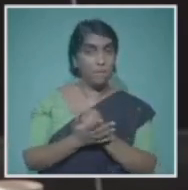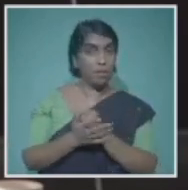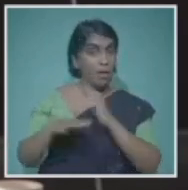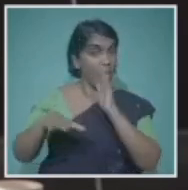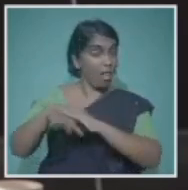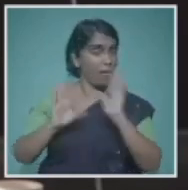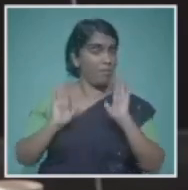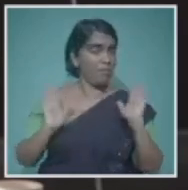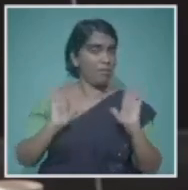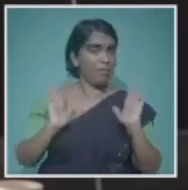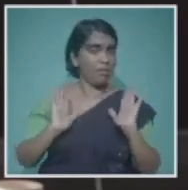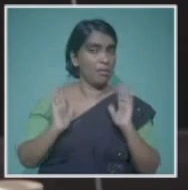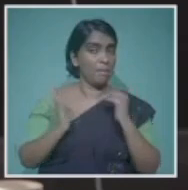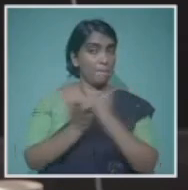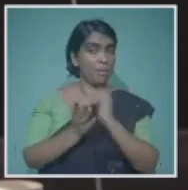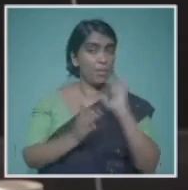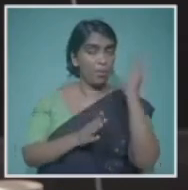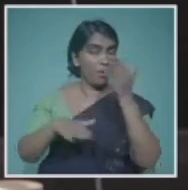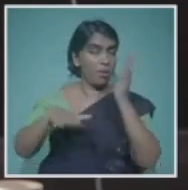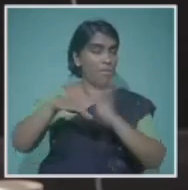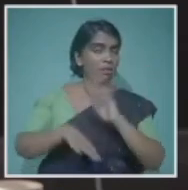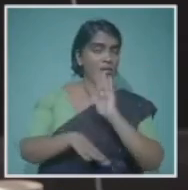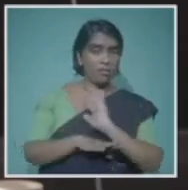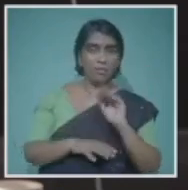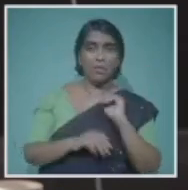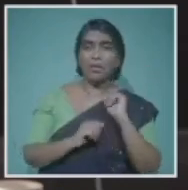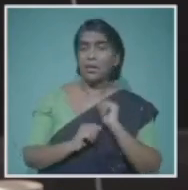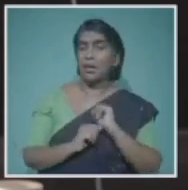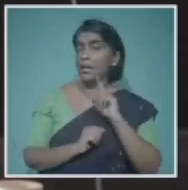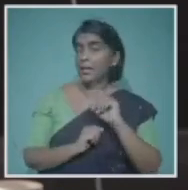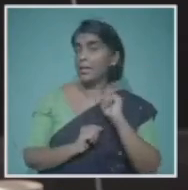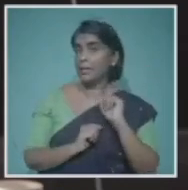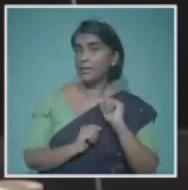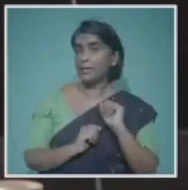තියන්න එපා. බැංකු වලට අත තියන්න එපා කියන්නේ මම මොකද?